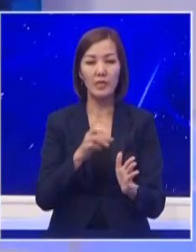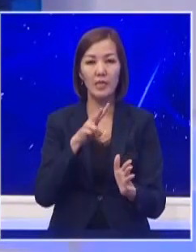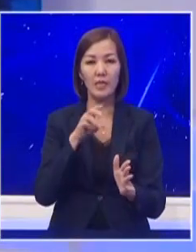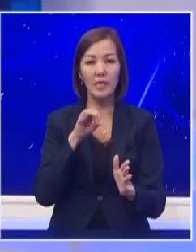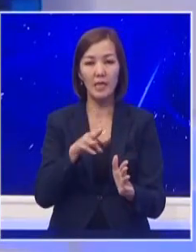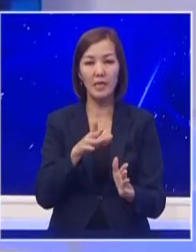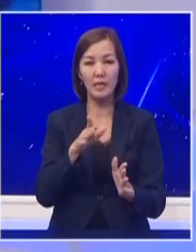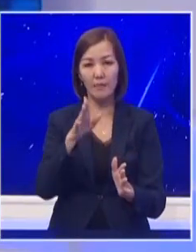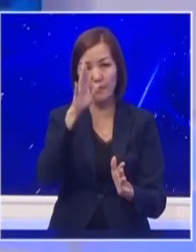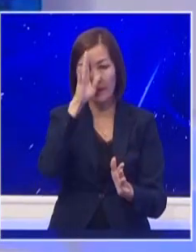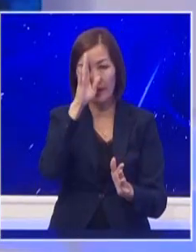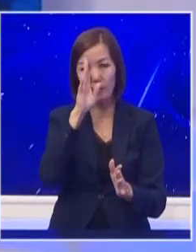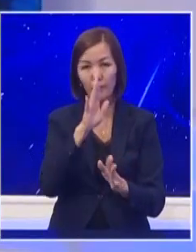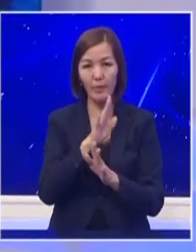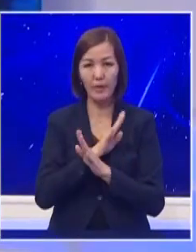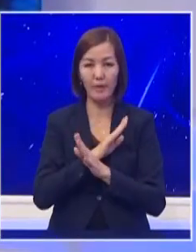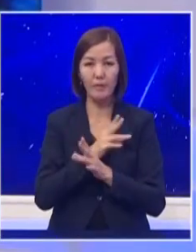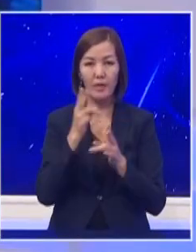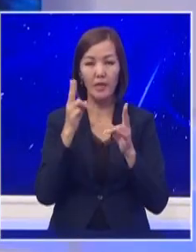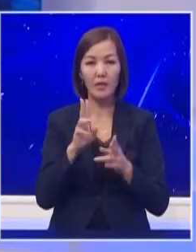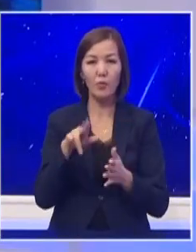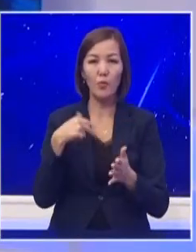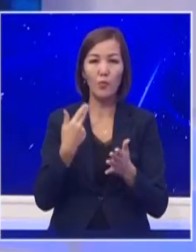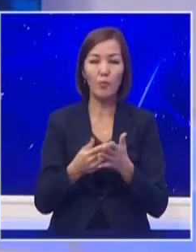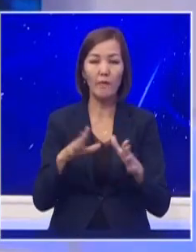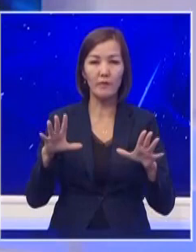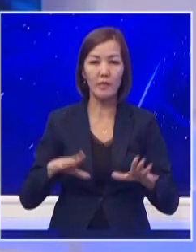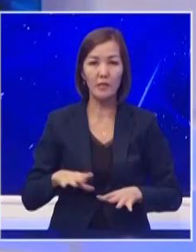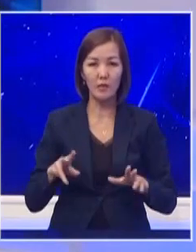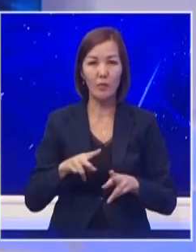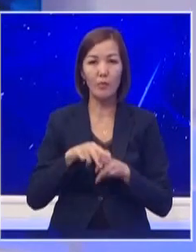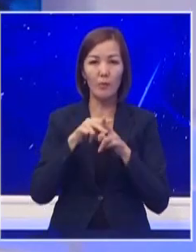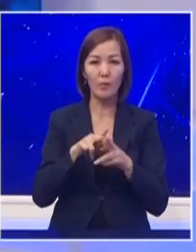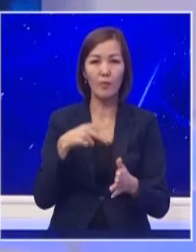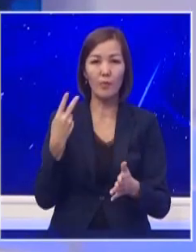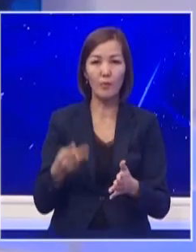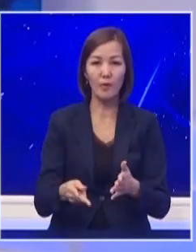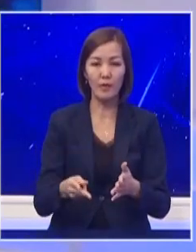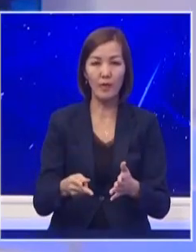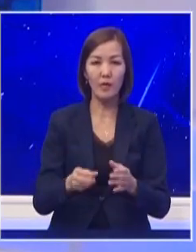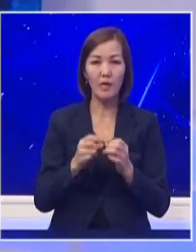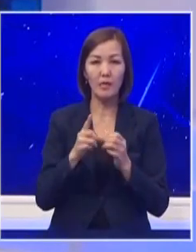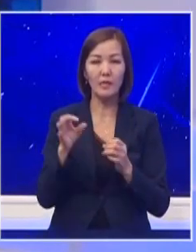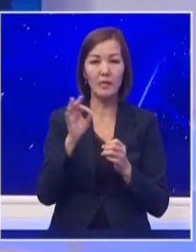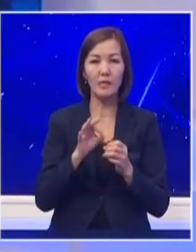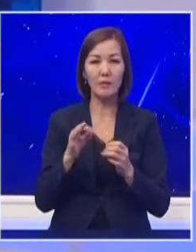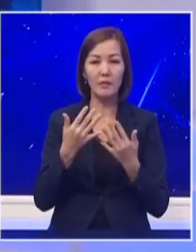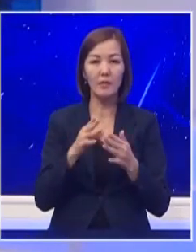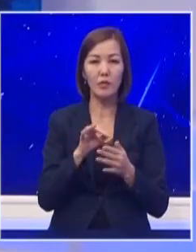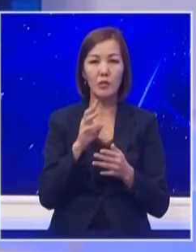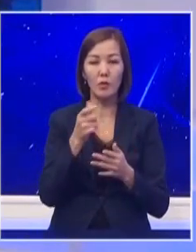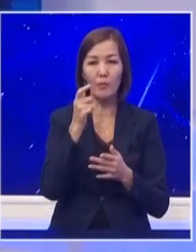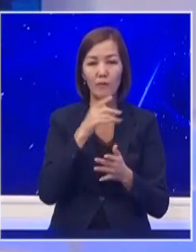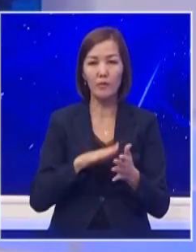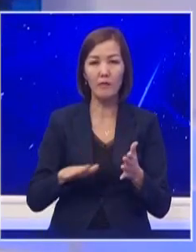шестилетний мальчик погиб от полученных травм упав со скачущей лошади трагический случай произошел 11 октября в селе жируик